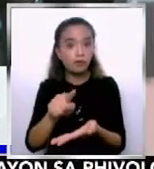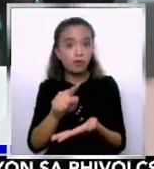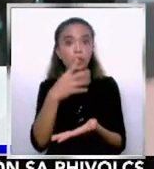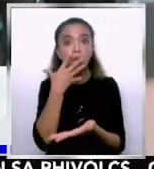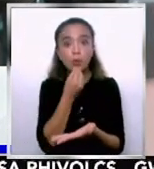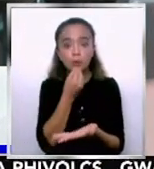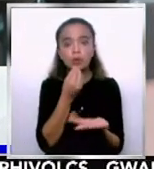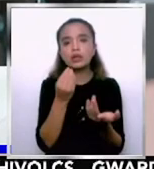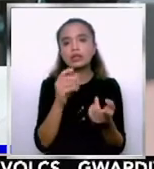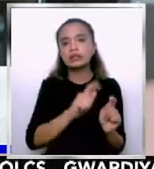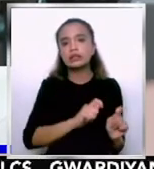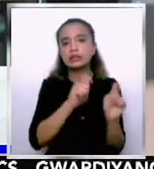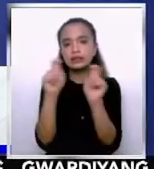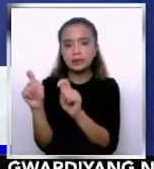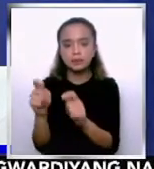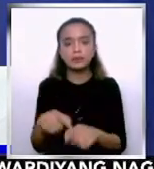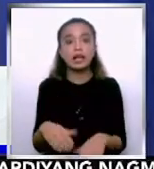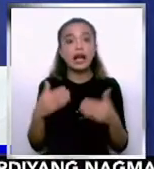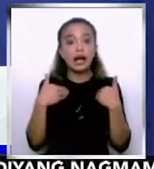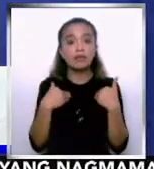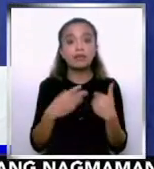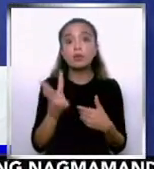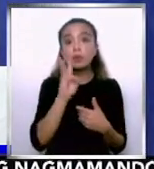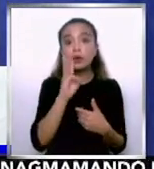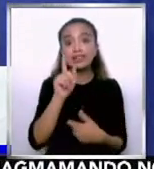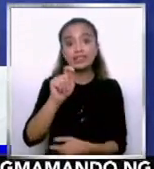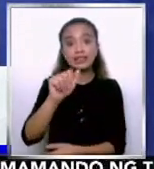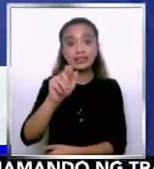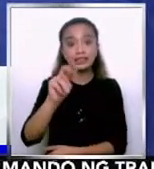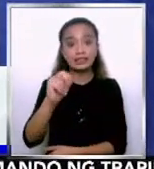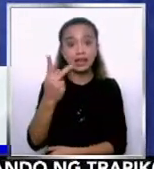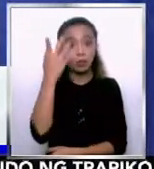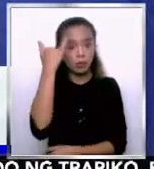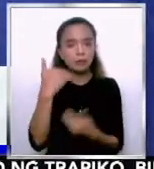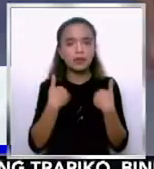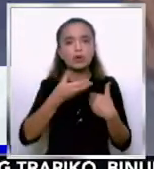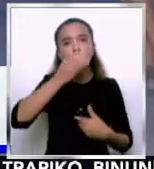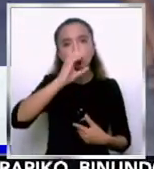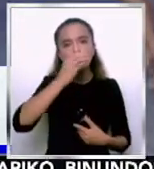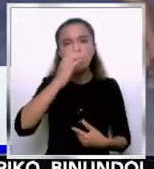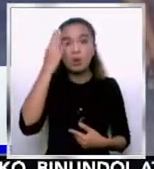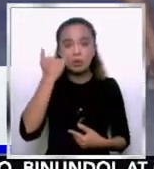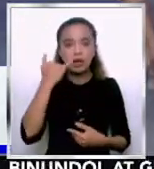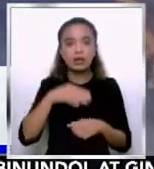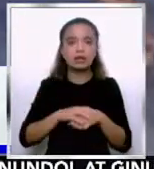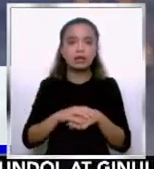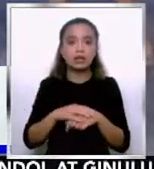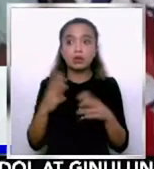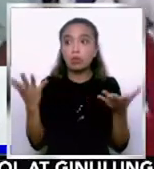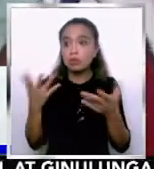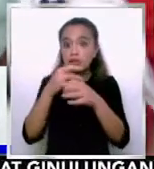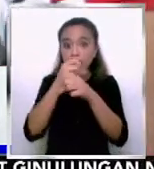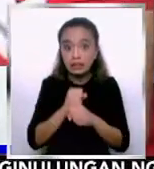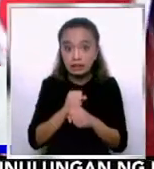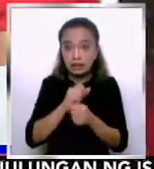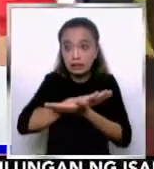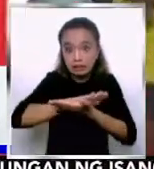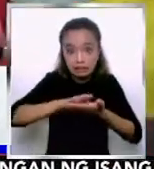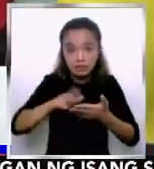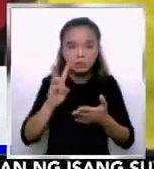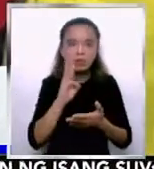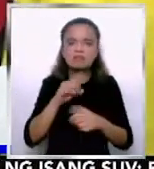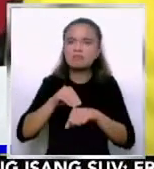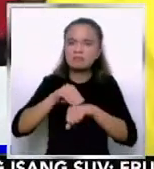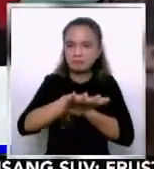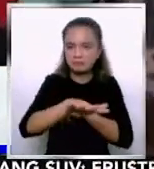sa mga water tank para may mainom ang mga residente sa lugar dahil naapektuhan na rin daw ang pinagkukunan nila ng malinis na tubig.